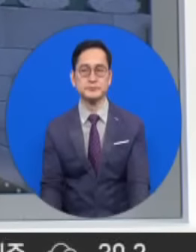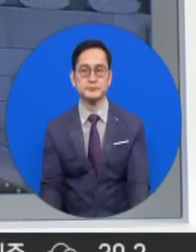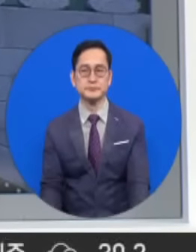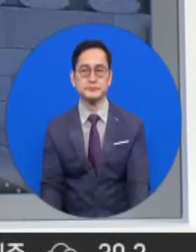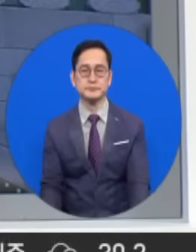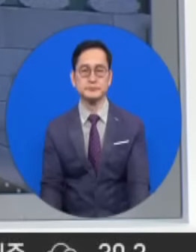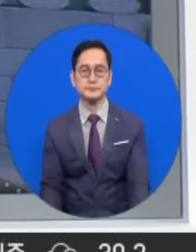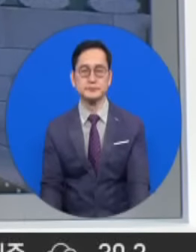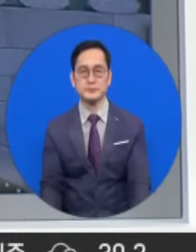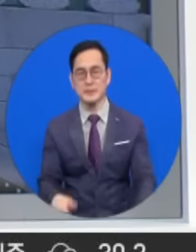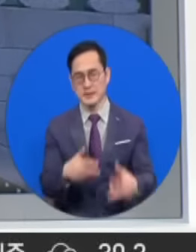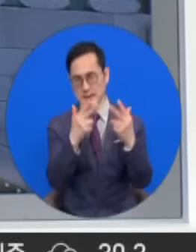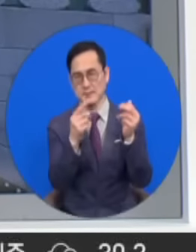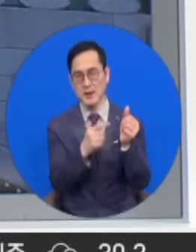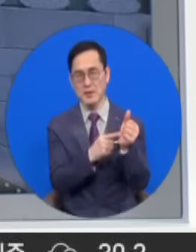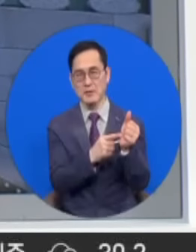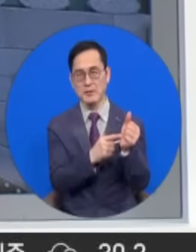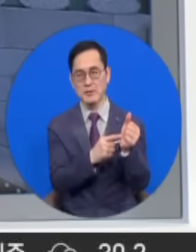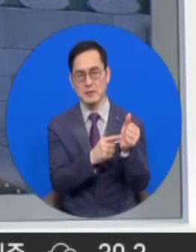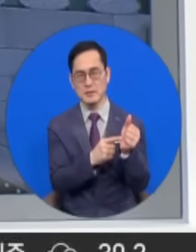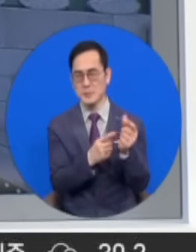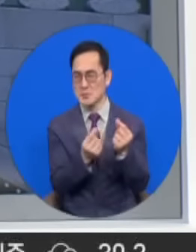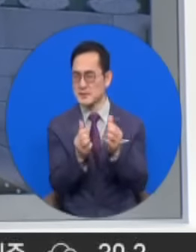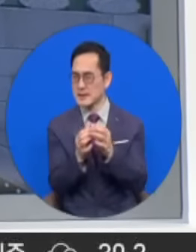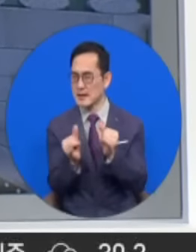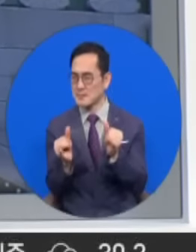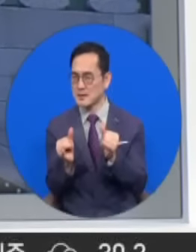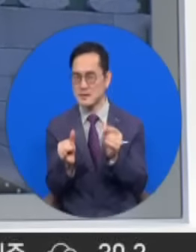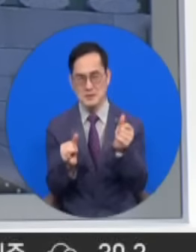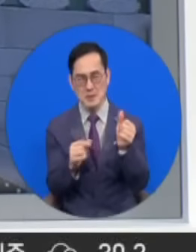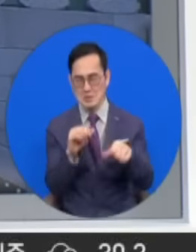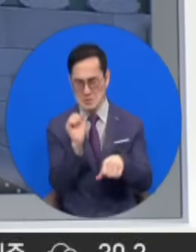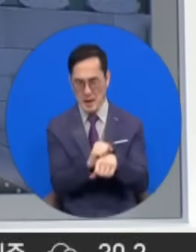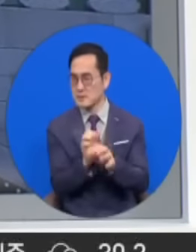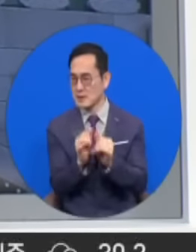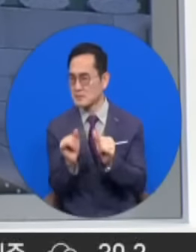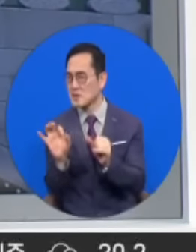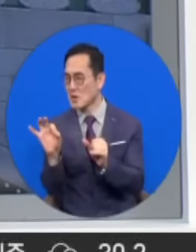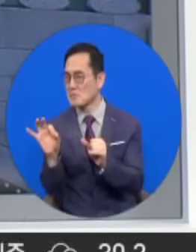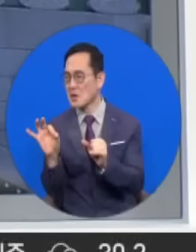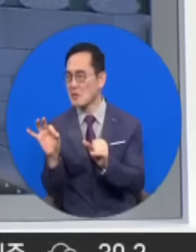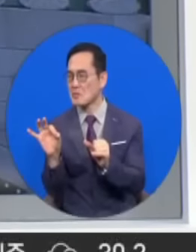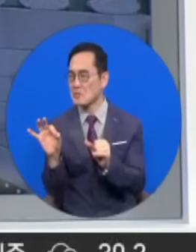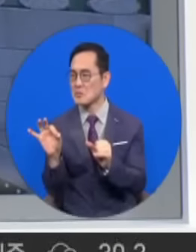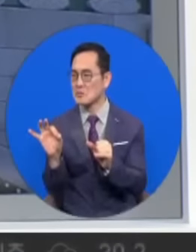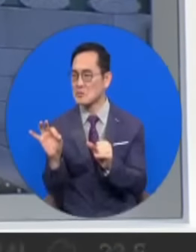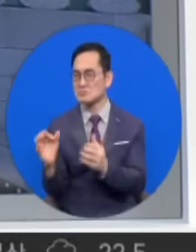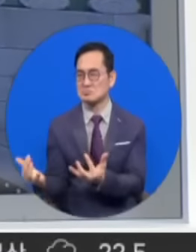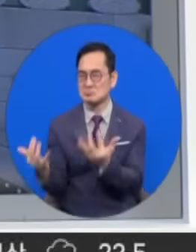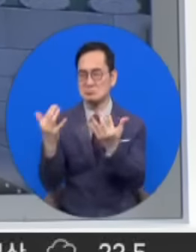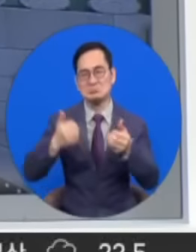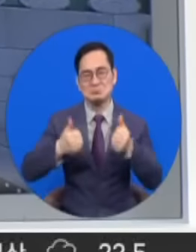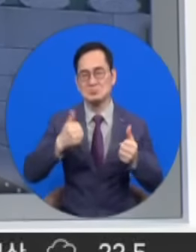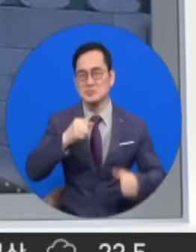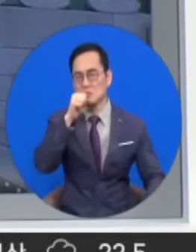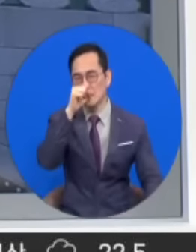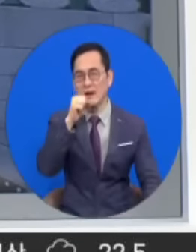급기야 이재명 대표 같은 사람이 10명 있었으면 좋겠다라는 발언도 나왔습니다. 이 명심 경쟁이 과열돼